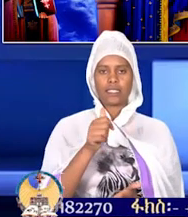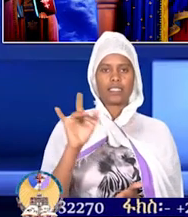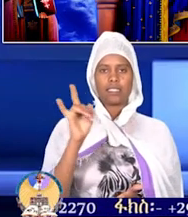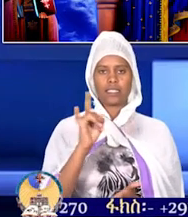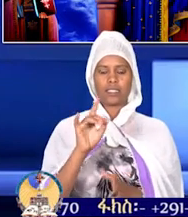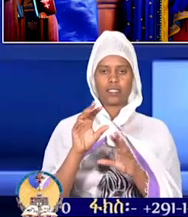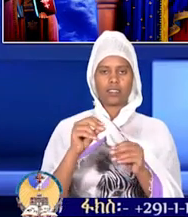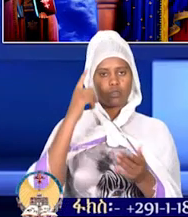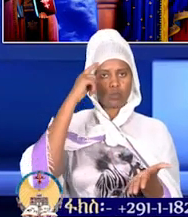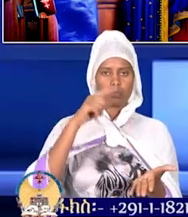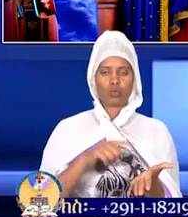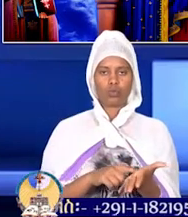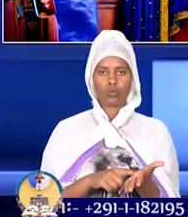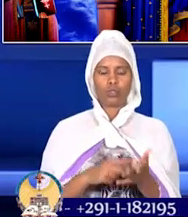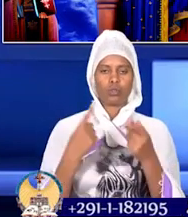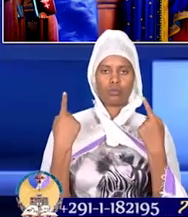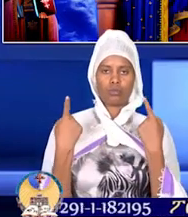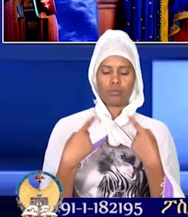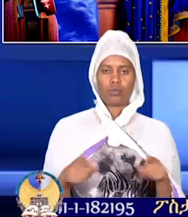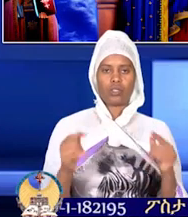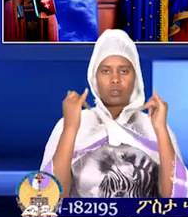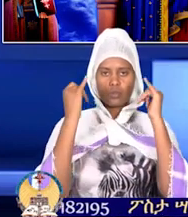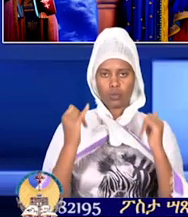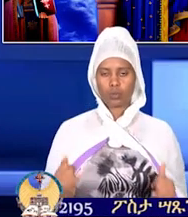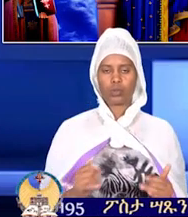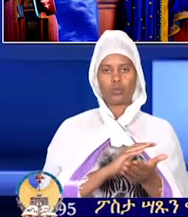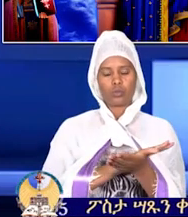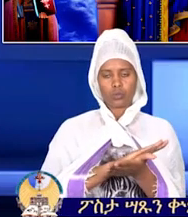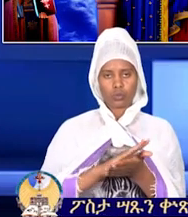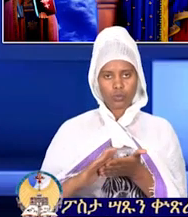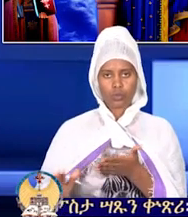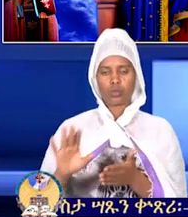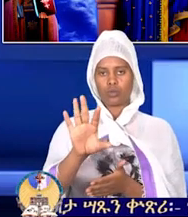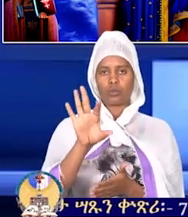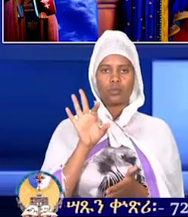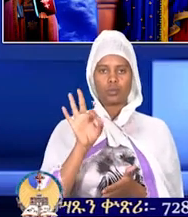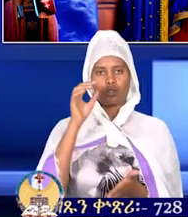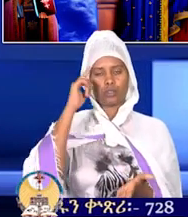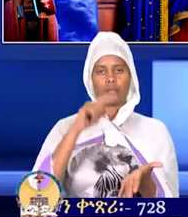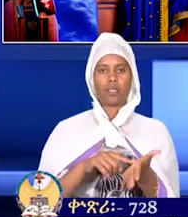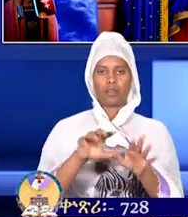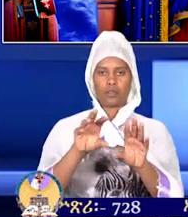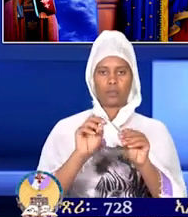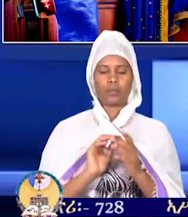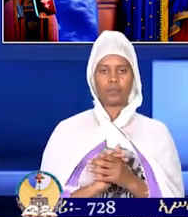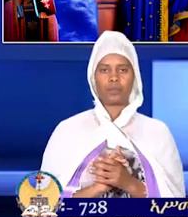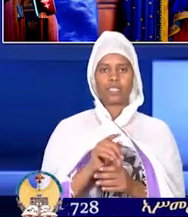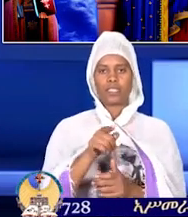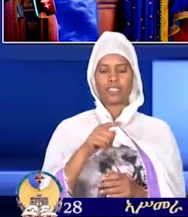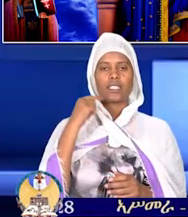ግእዛዊ ቃል ኮይኑ ትርጉሙ ፍሉይ፣ ክቡር፣ ንጹህ፣ ምሩፅ ማለት